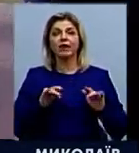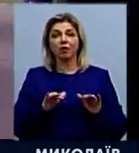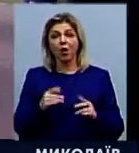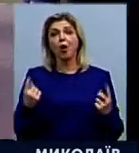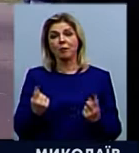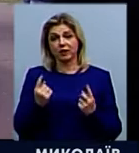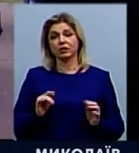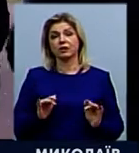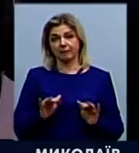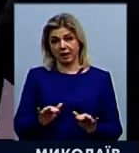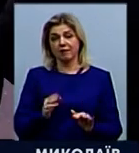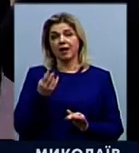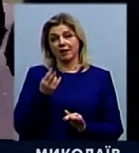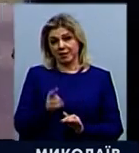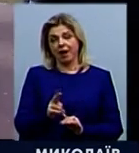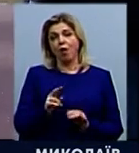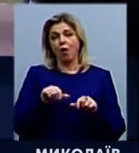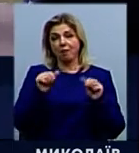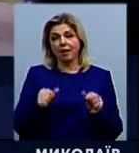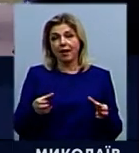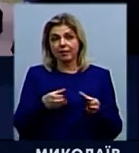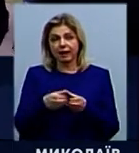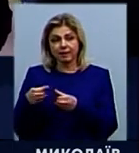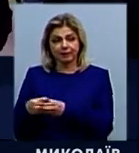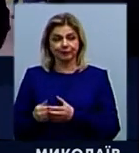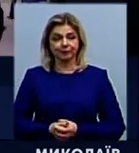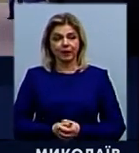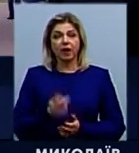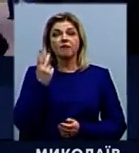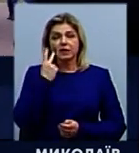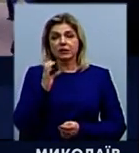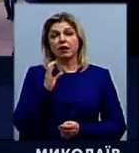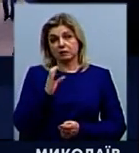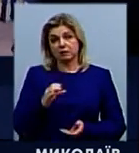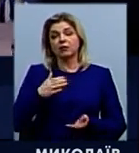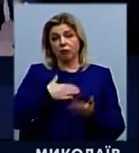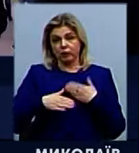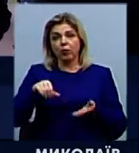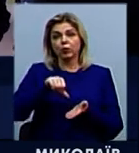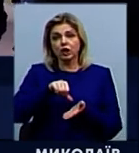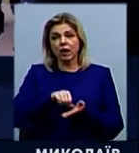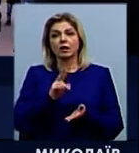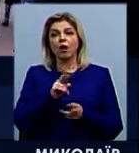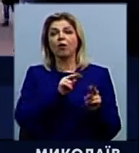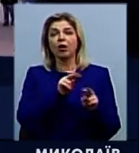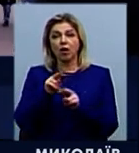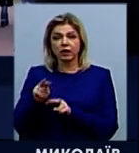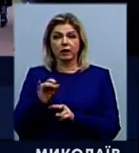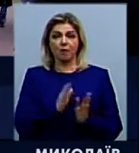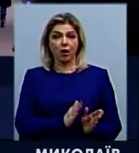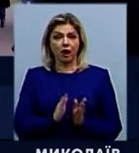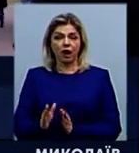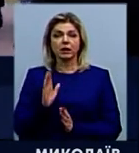громадських об'єднань. Ми, в принципі, завжди долучаємось до будь-яких заходів, до охорони правопорядку, навіть в